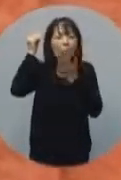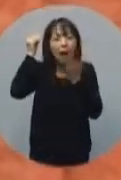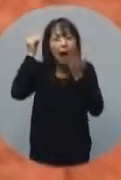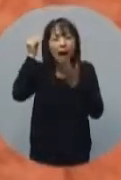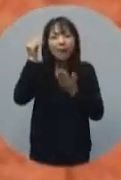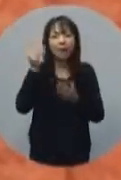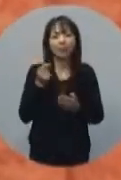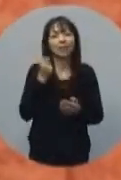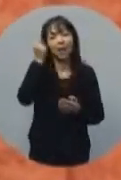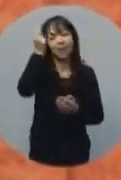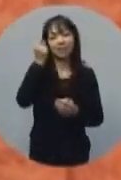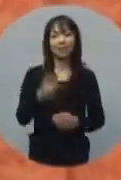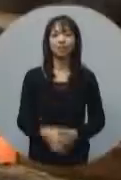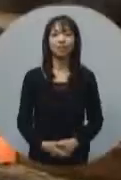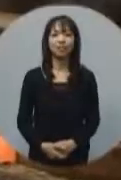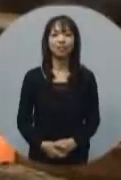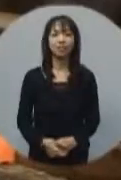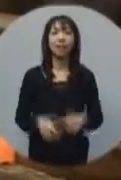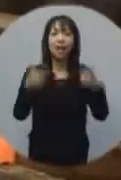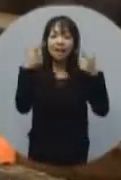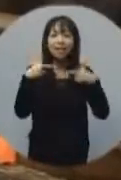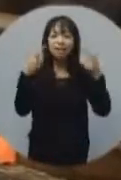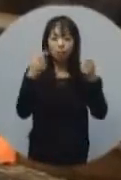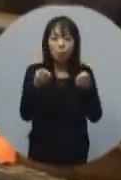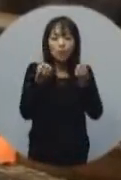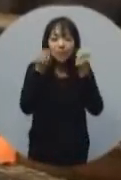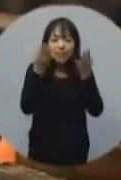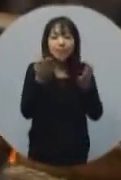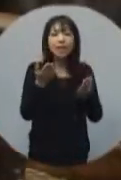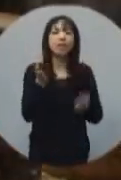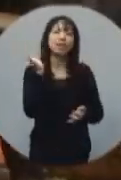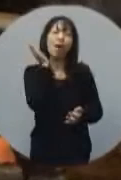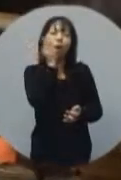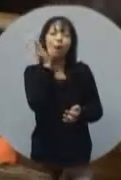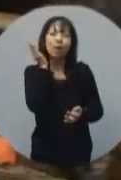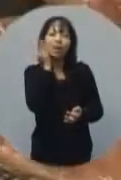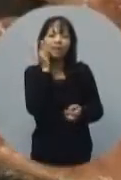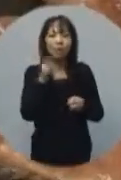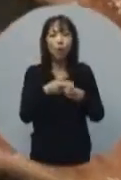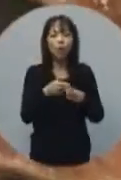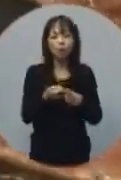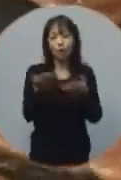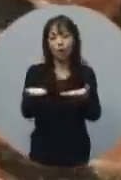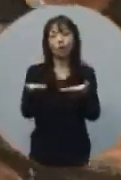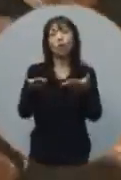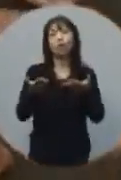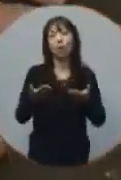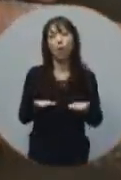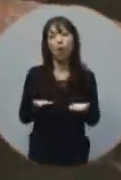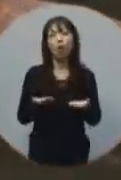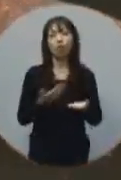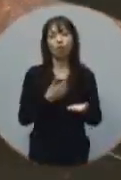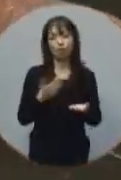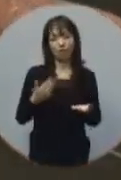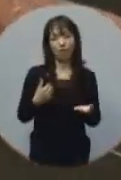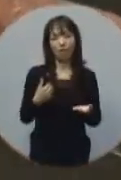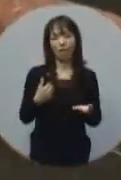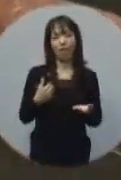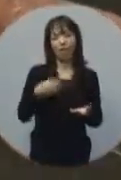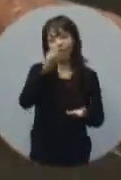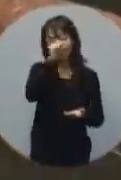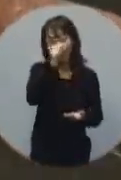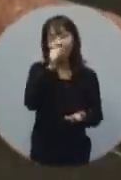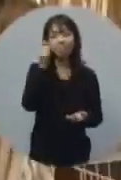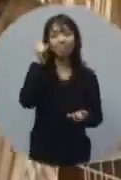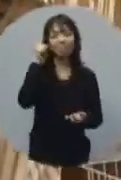い甘い感じがします、はい、でいつも新鮮で美味しいお肉を提供していただけるので、そ